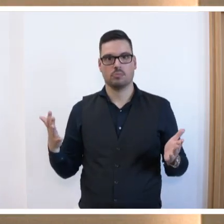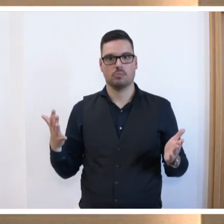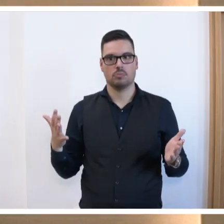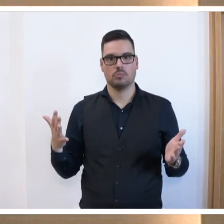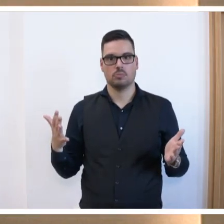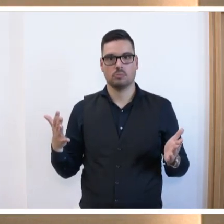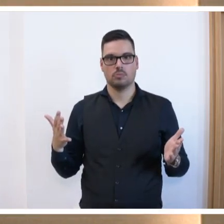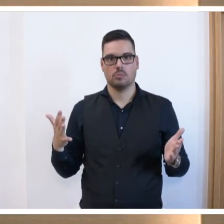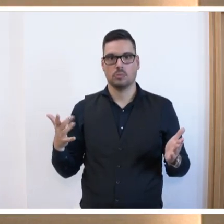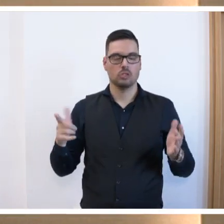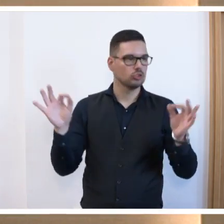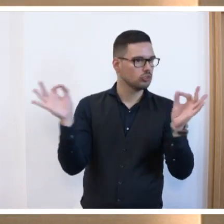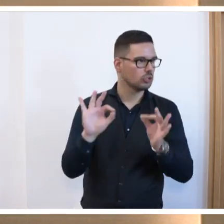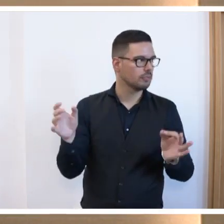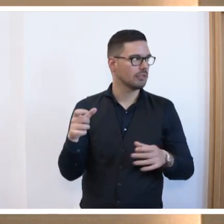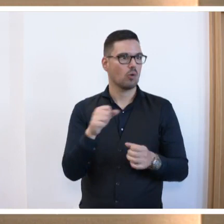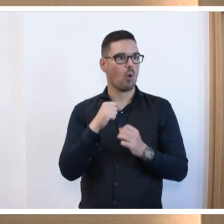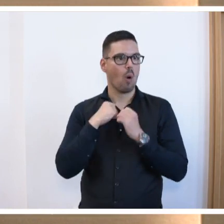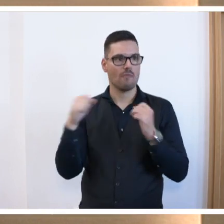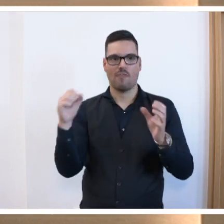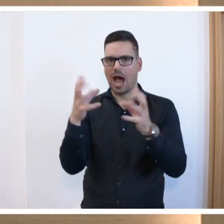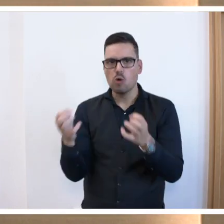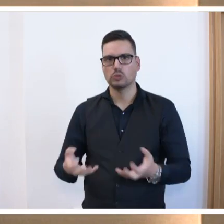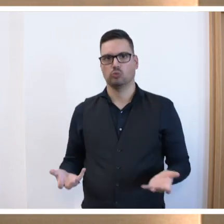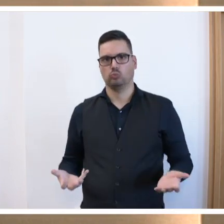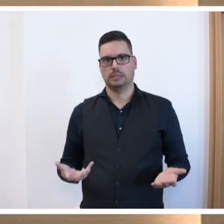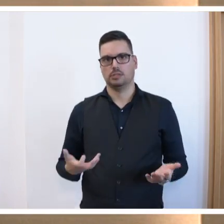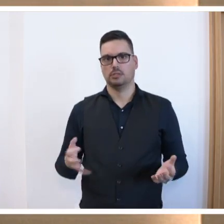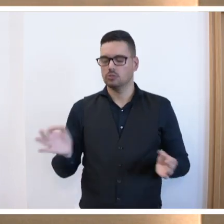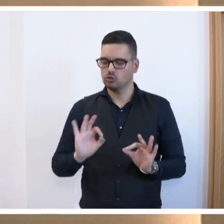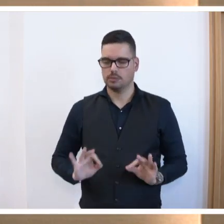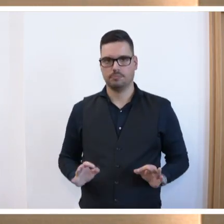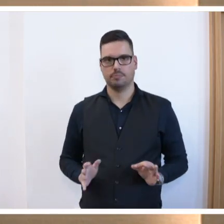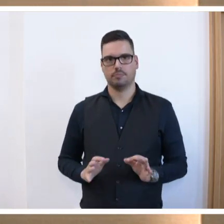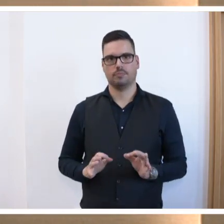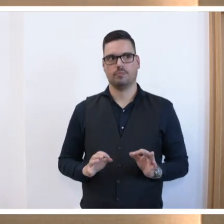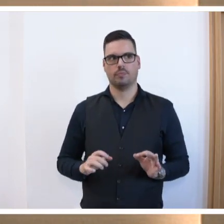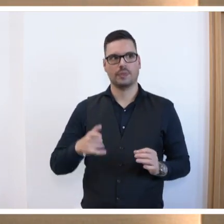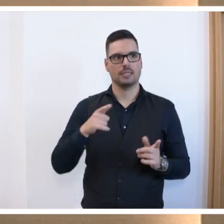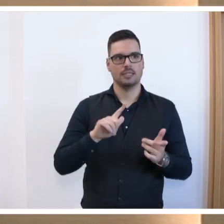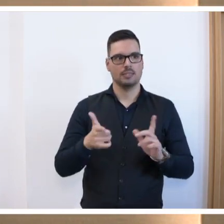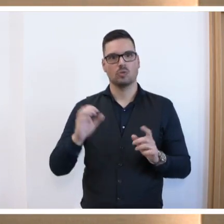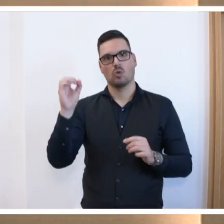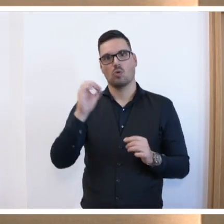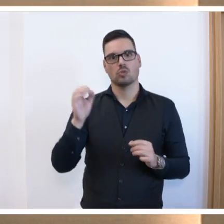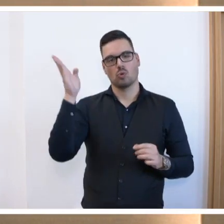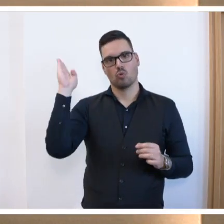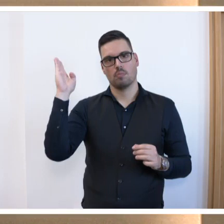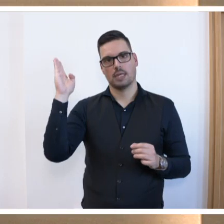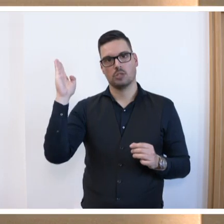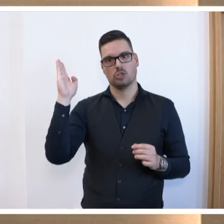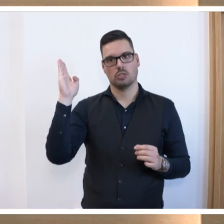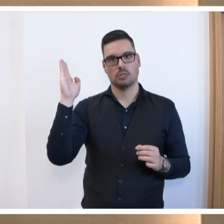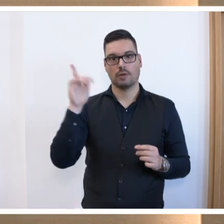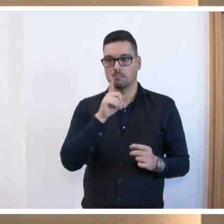ein gefundenes Opfer, das man ausnutzen und ausbeuten kann. Denn kaum jemand von diesen osteuropäischen Beschäftigten traut